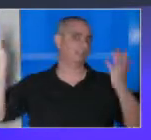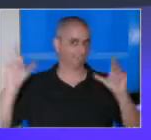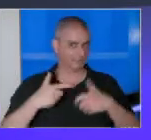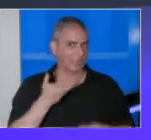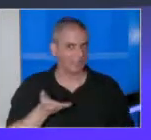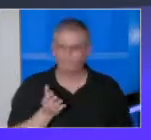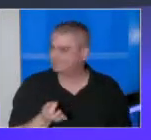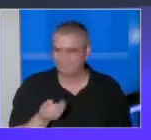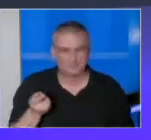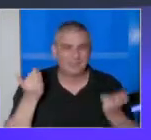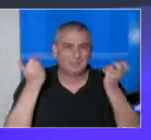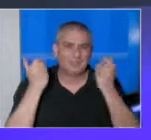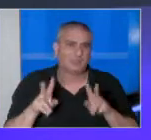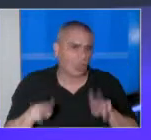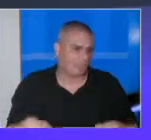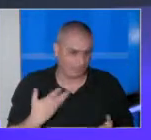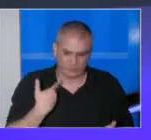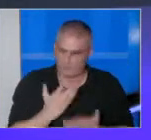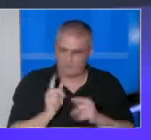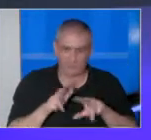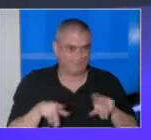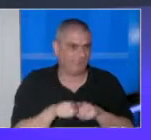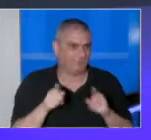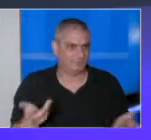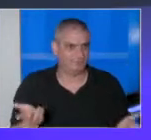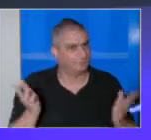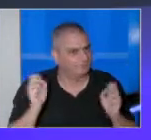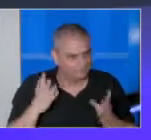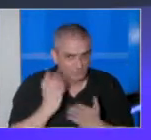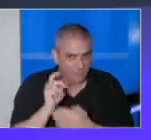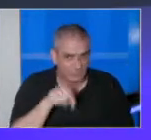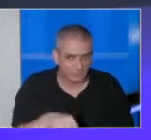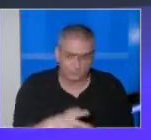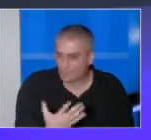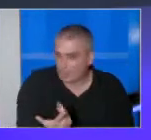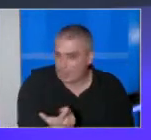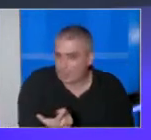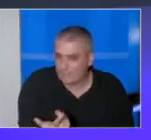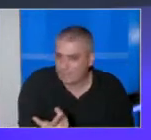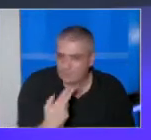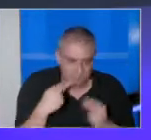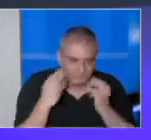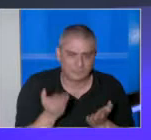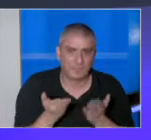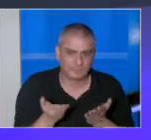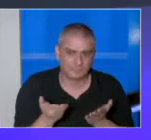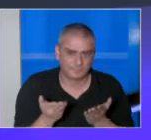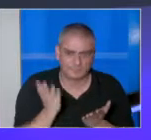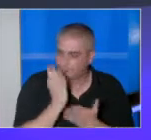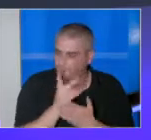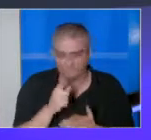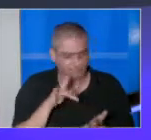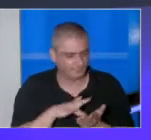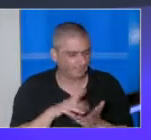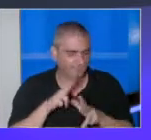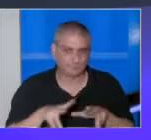בסגר הזה, בינינו זה כישלון נוראי שהגענו למצב הזה, אבל אוקיי, הבאתם אותנו. למה לקחת את המסעדנים האלה, שגם ככה